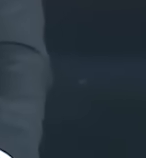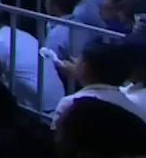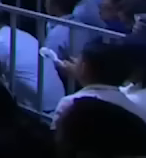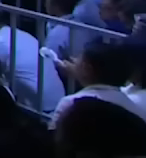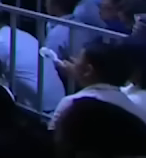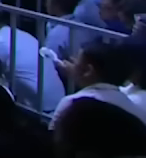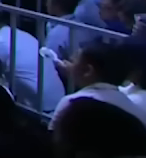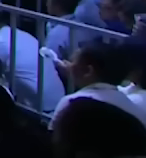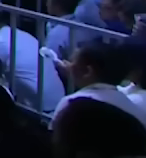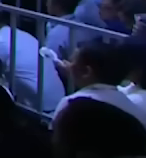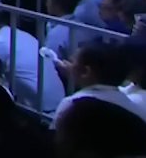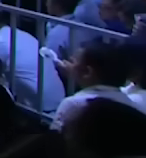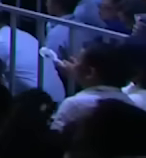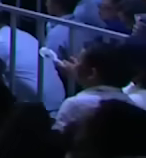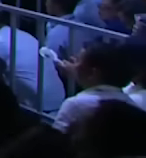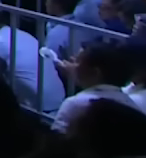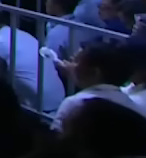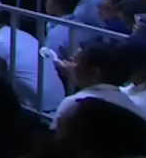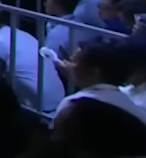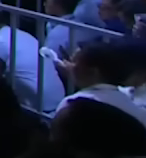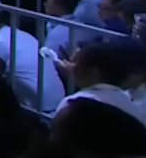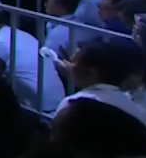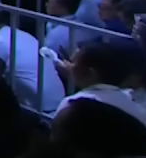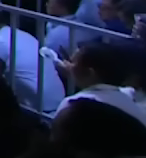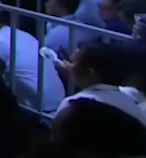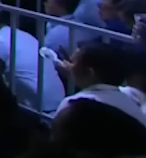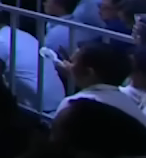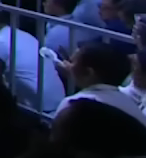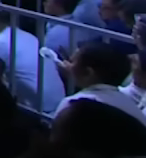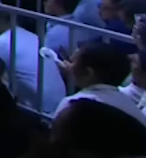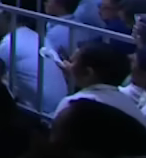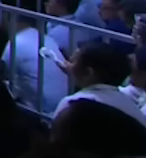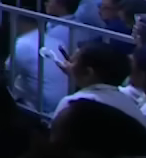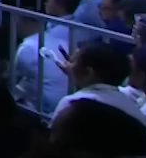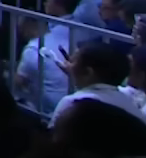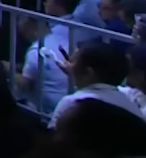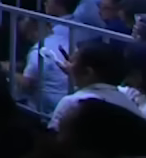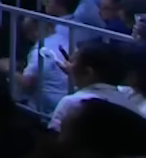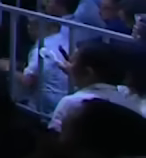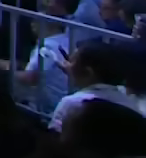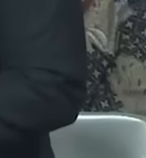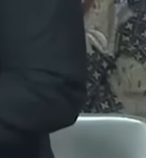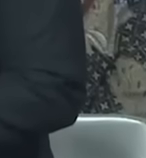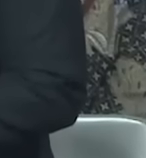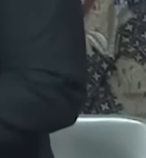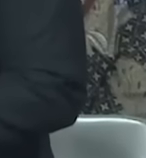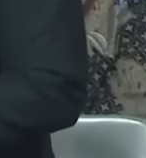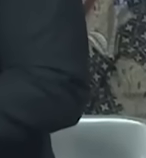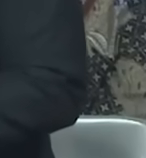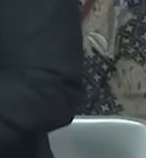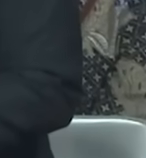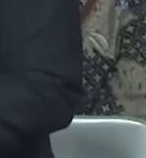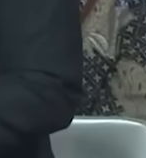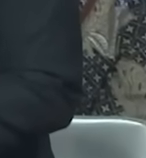Penanganan disinformasi dan kerukunan warga untuk itu kesempatan pertama akan diberikan kepada calon